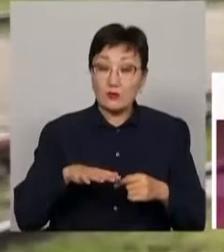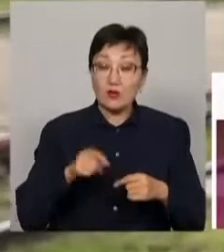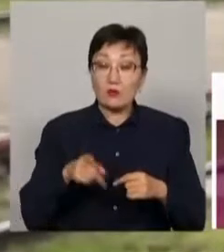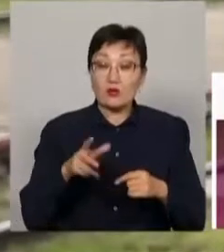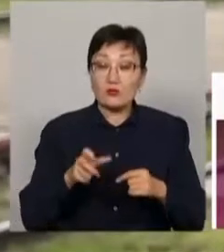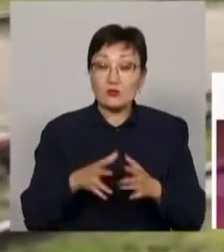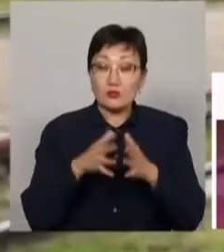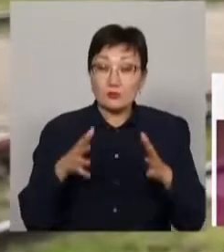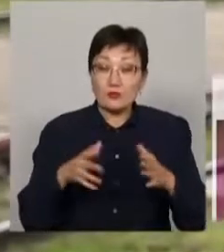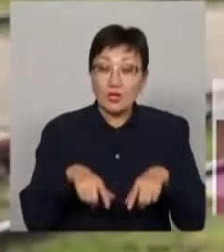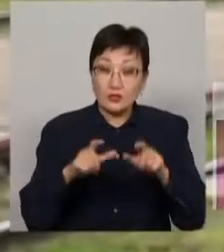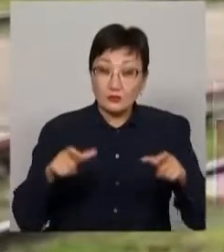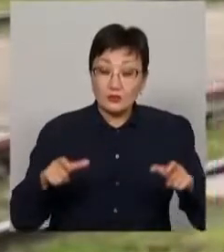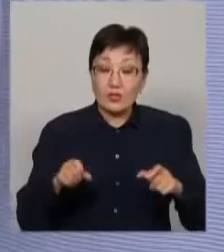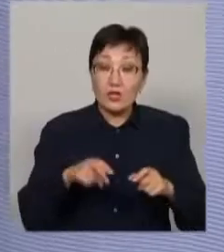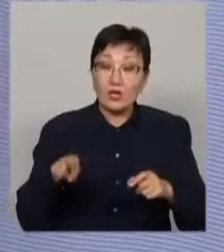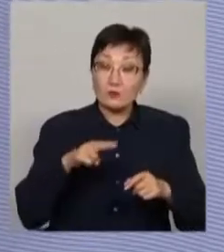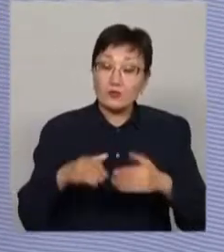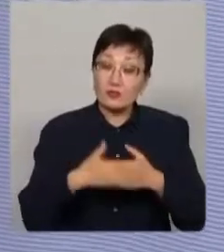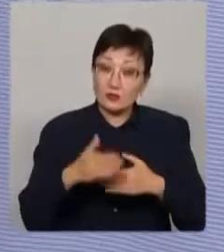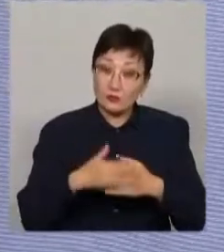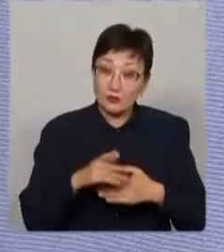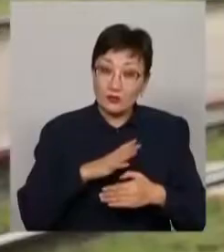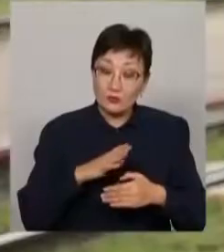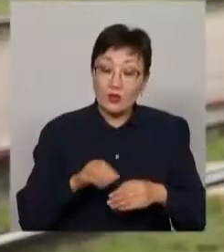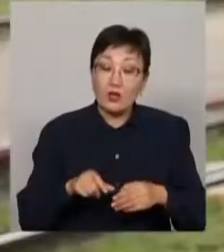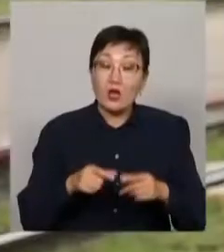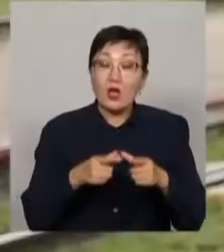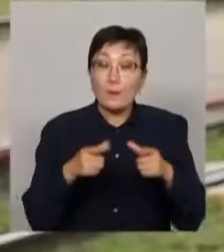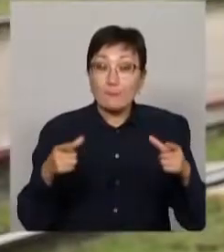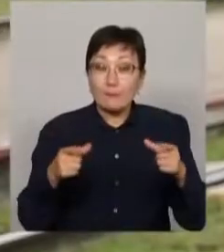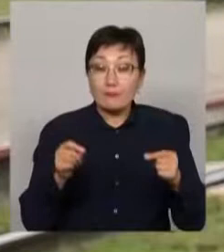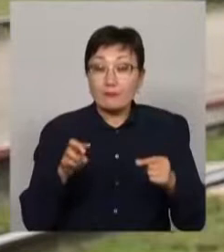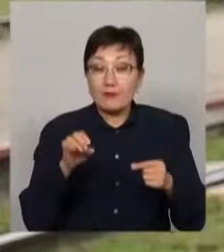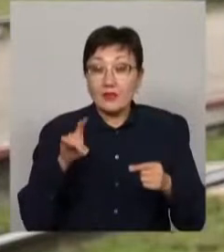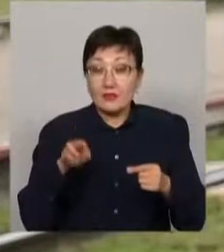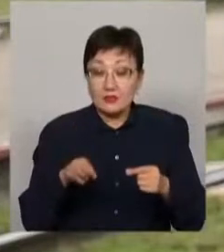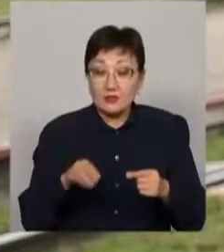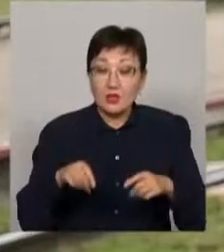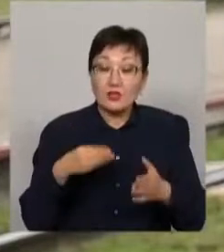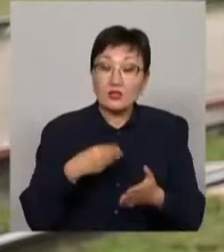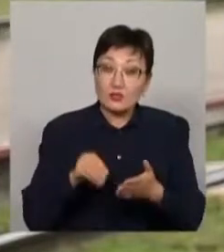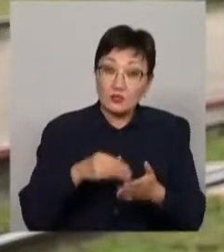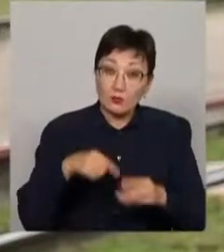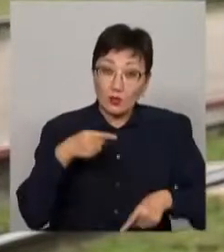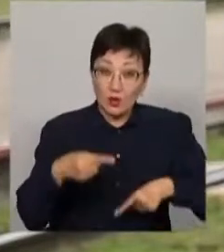1300-ден аса азамат әкімшілік жауапкершілікке тартылды. Жол жүру билеттері дейміз ғой. Соларды сатып алу